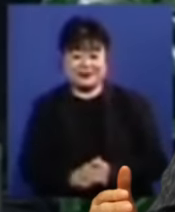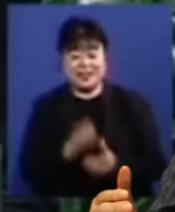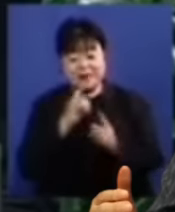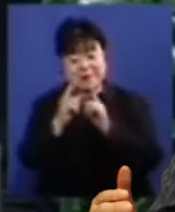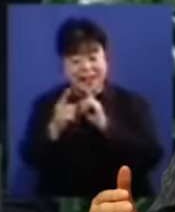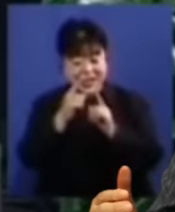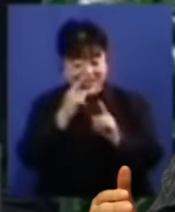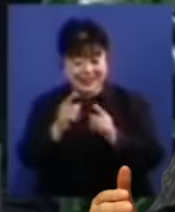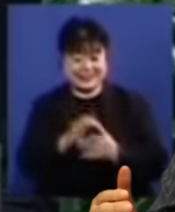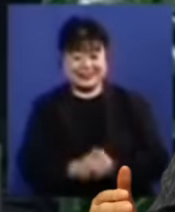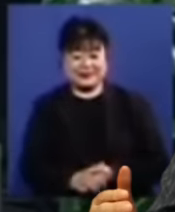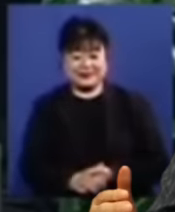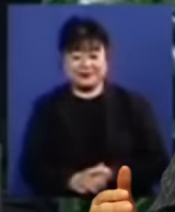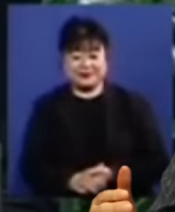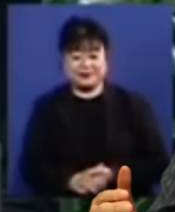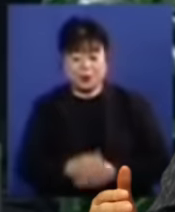말에